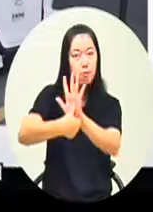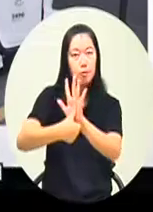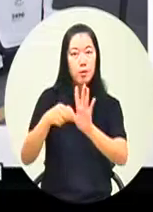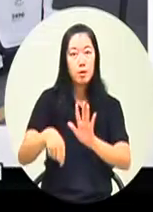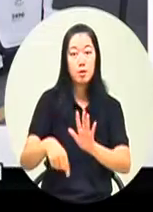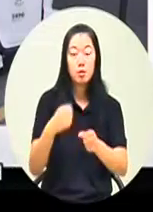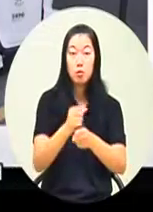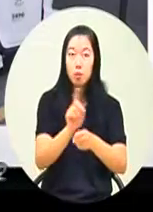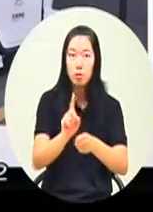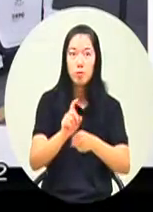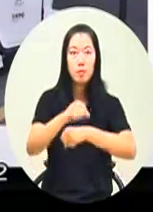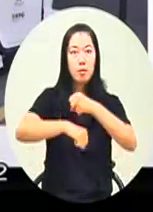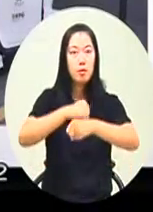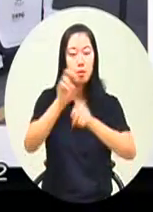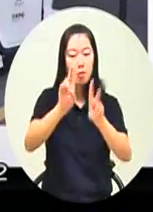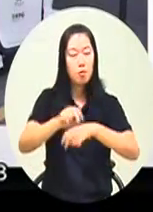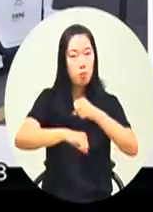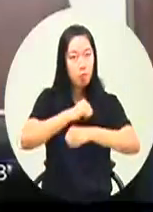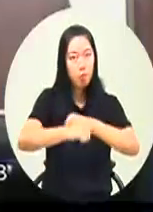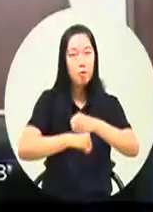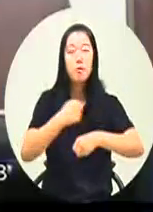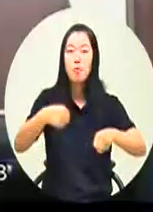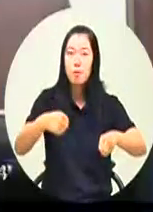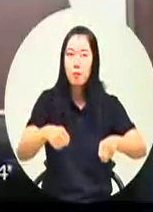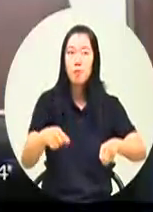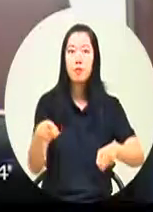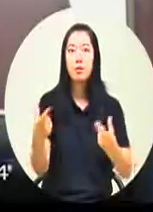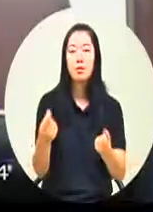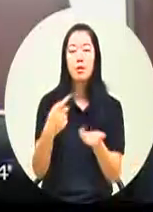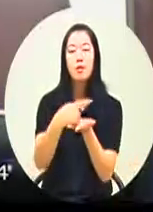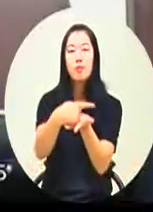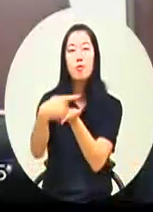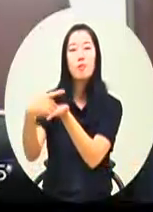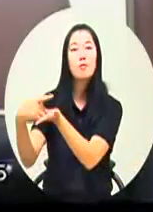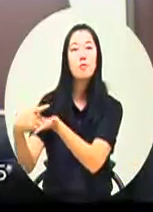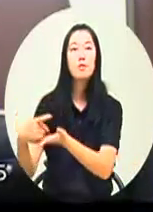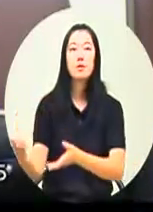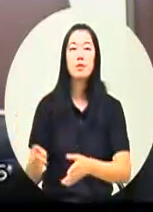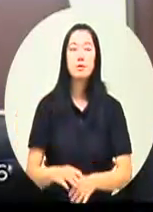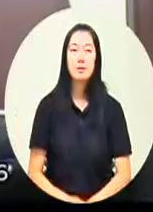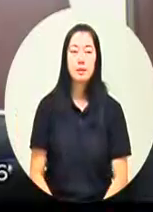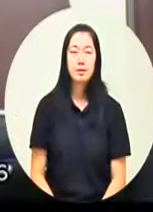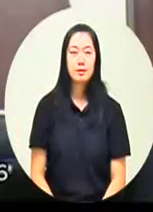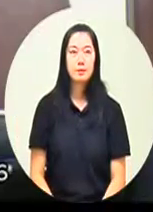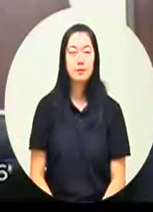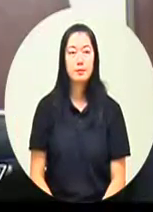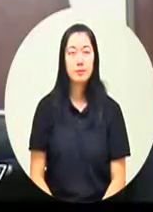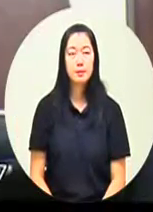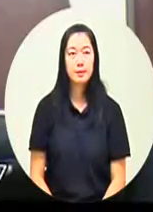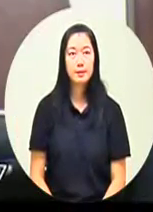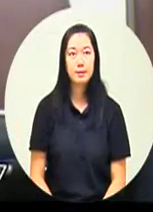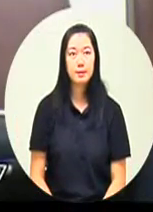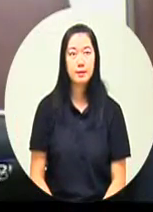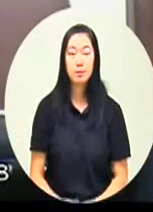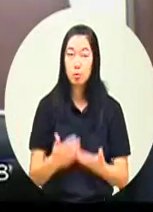动汽车小型的，那也是出租，也是分享汽车的一个模式。而且很